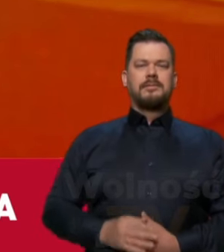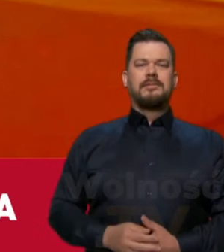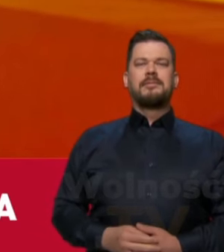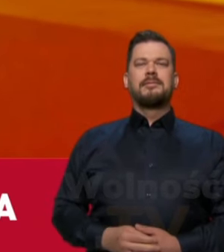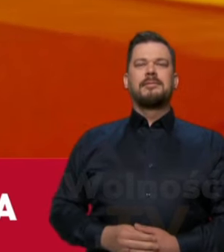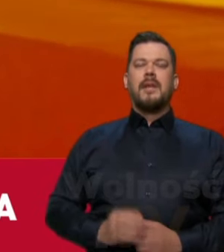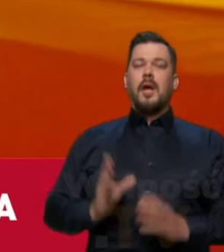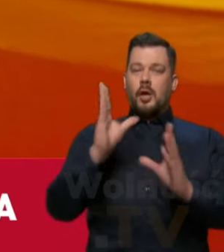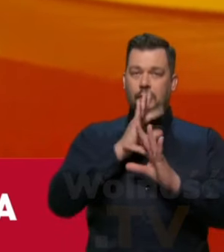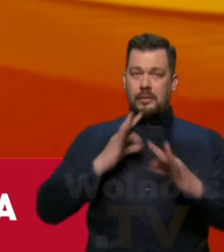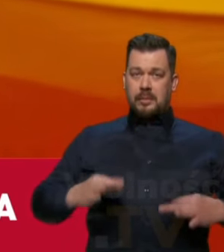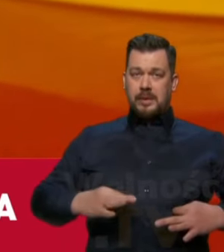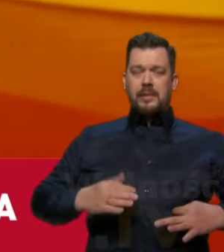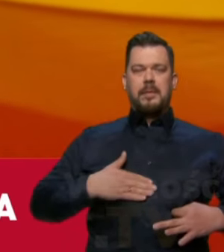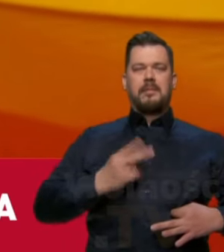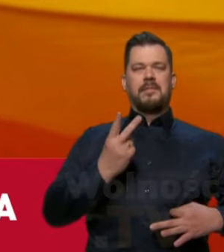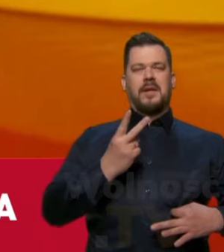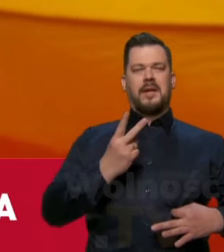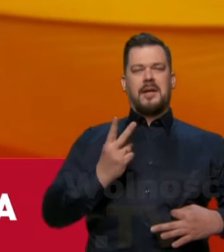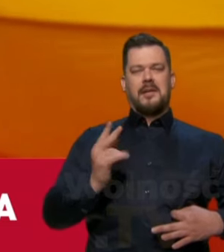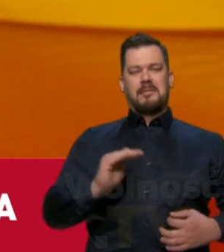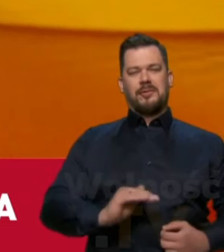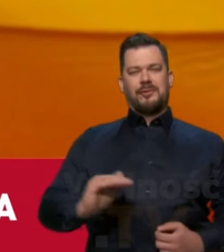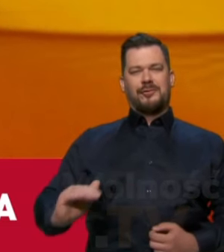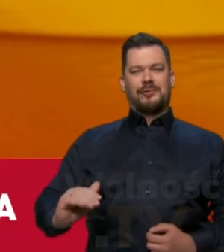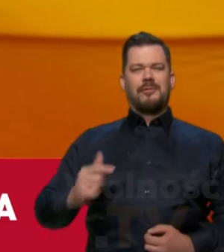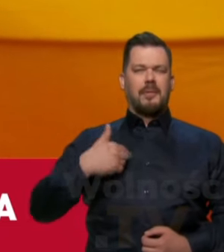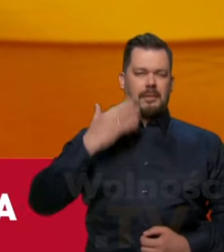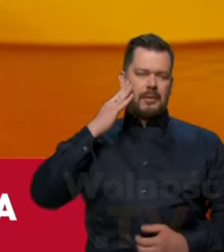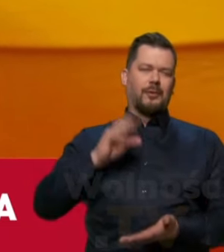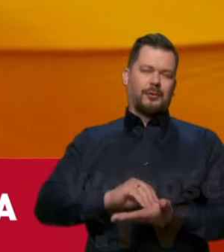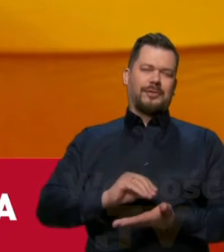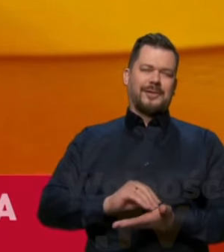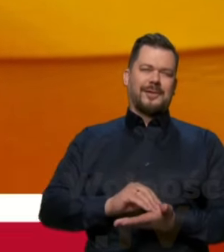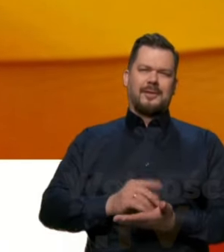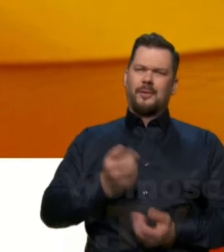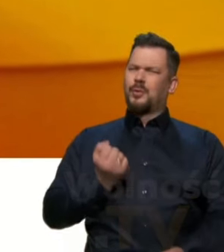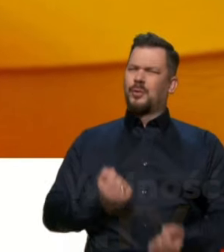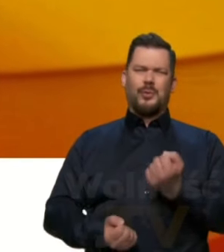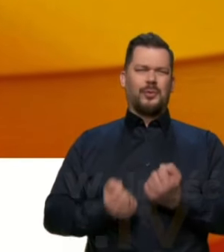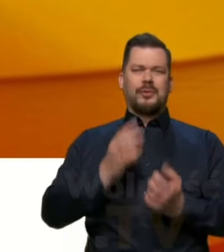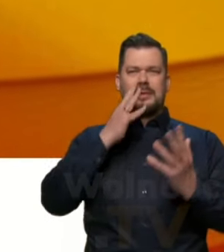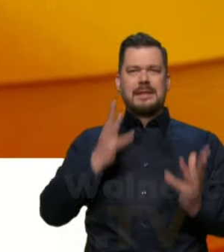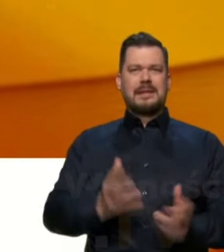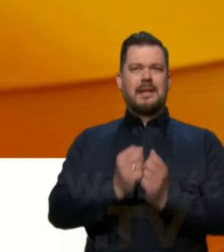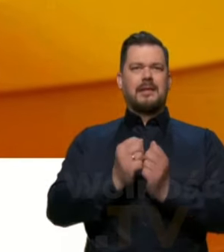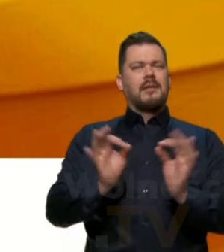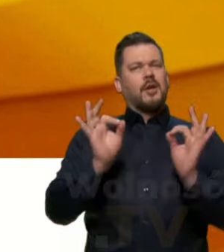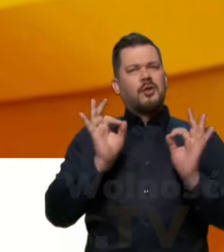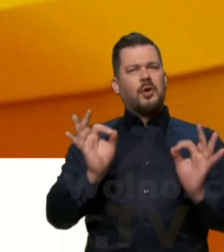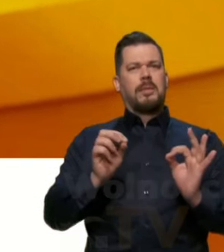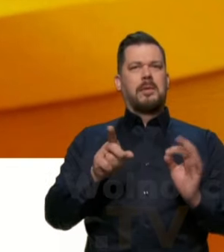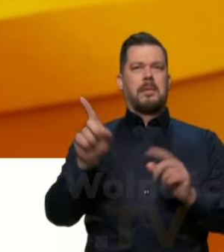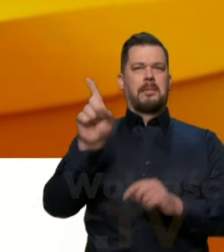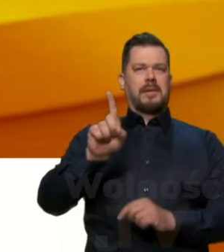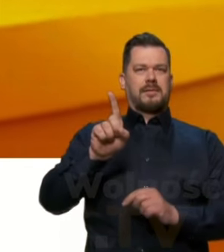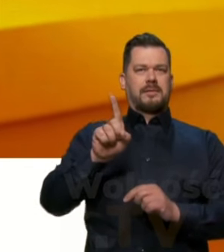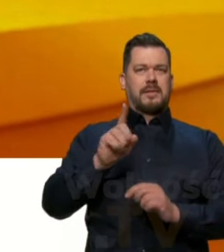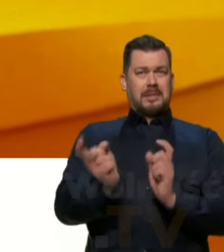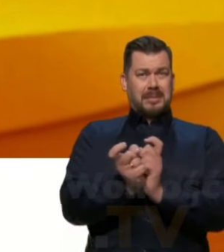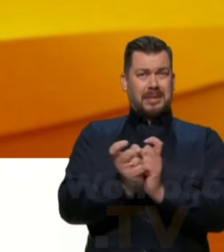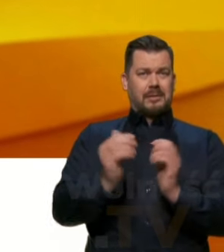Szanowni państwo, jestem mamą dwójki małych dzieci i sama wiem z doświadczenia, jak trudno jest znaleźć dobrą publiczną szkołę blisko